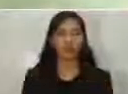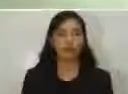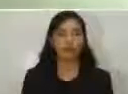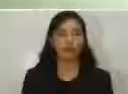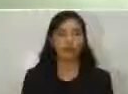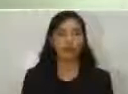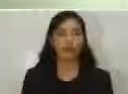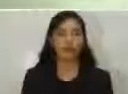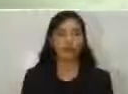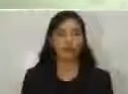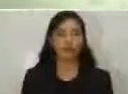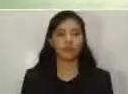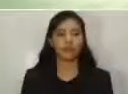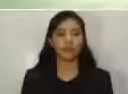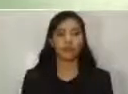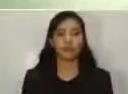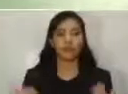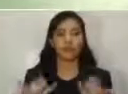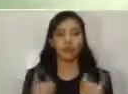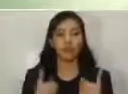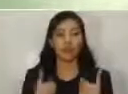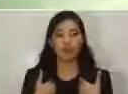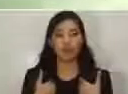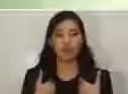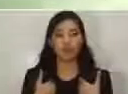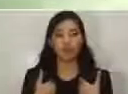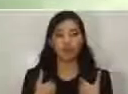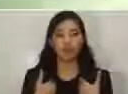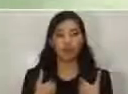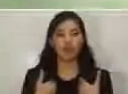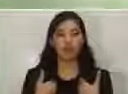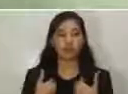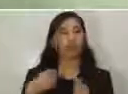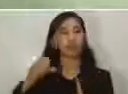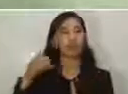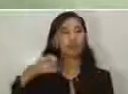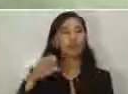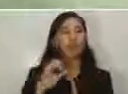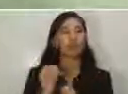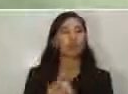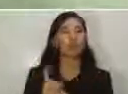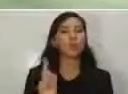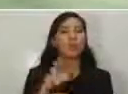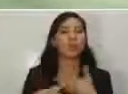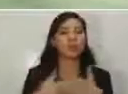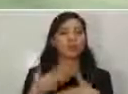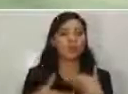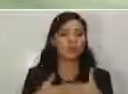mula rito sa Quezon City. Balik muna sa iyo, Gani. Maraming salamat, Luisa Irispe.